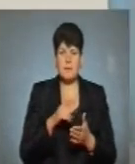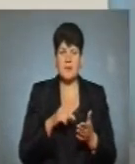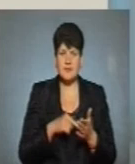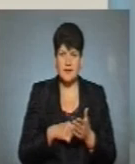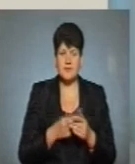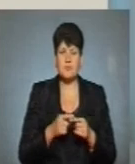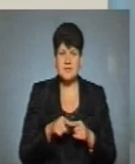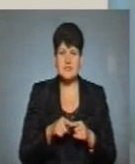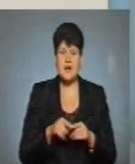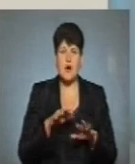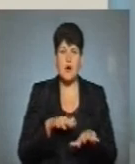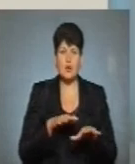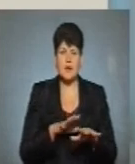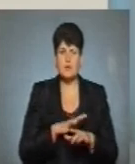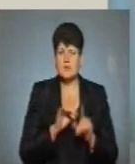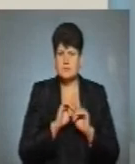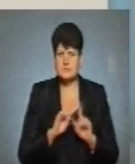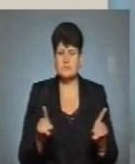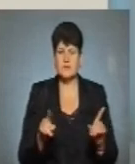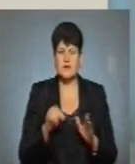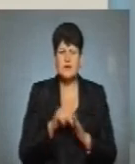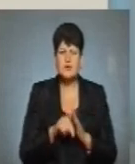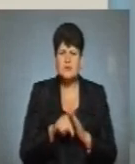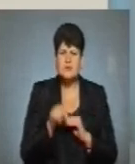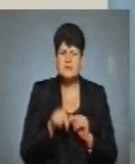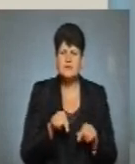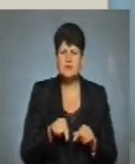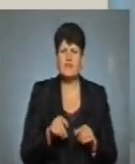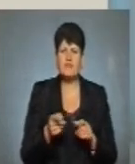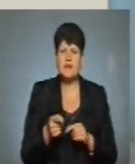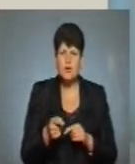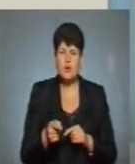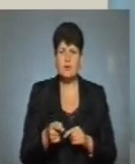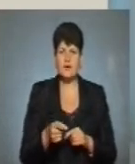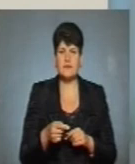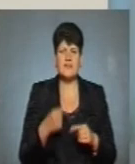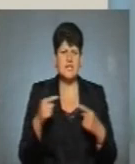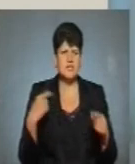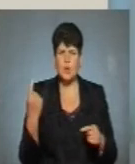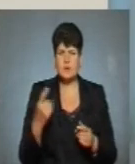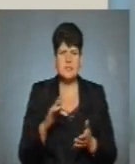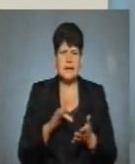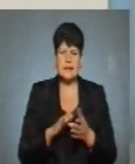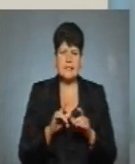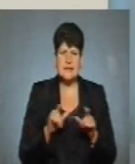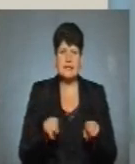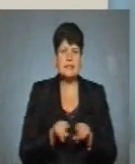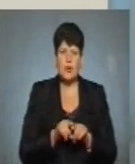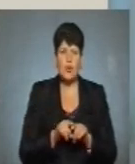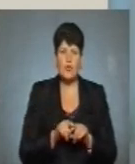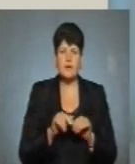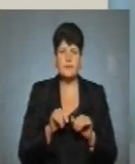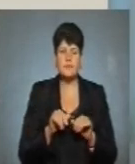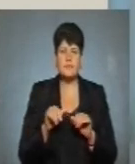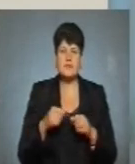хода була особливо суто в Тернополі. Як на мене, в інших обласних центрах такого дійства не було.